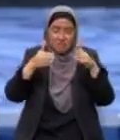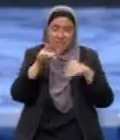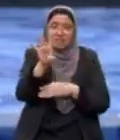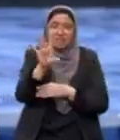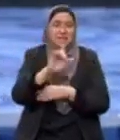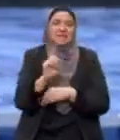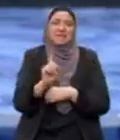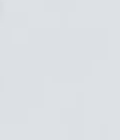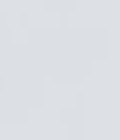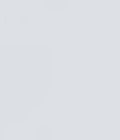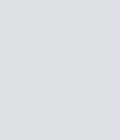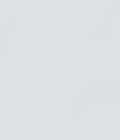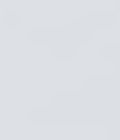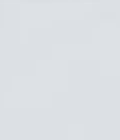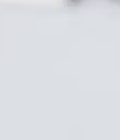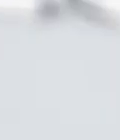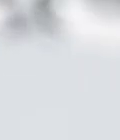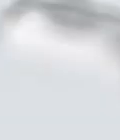Puan yang di-pertua